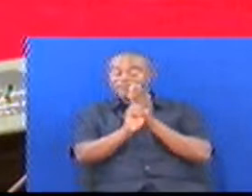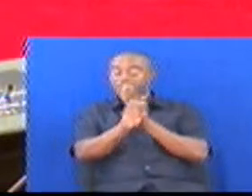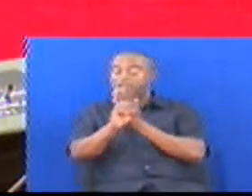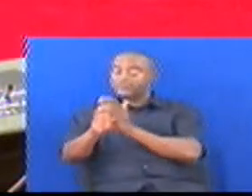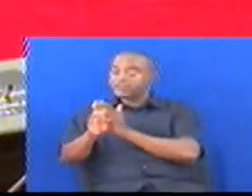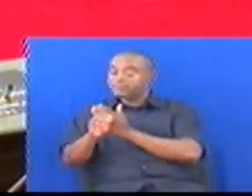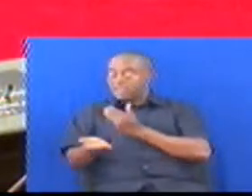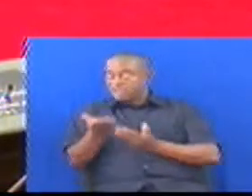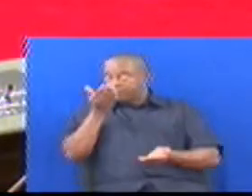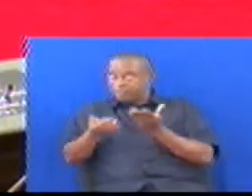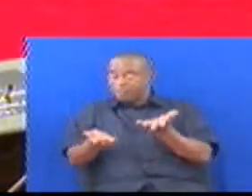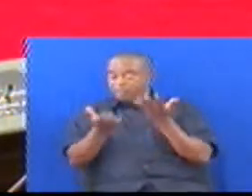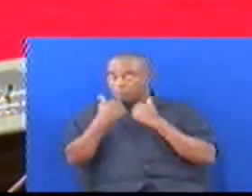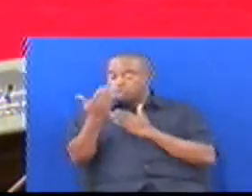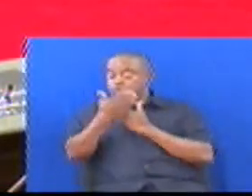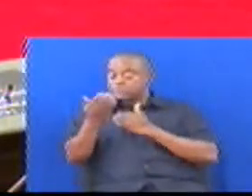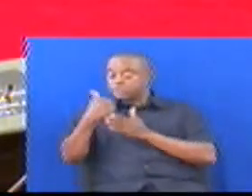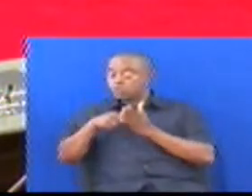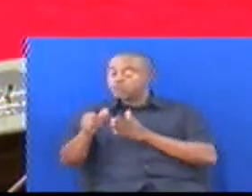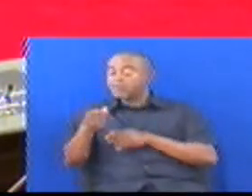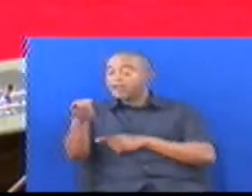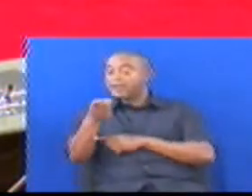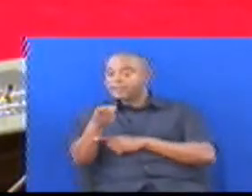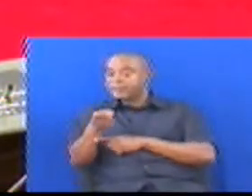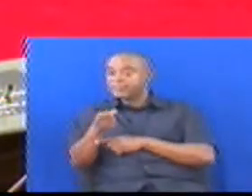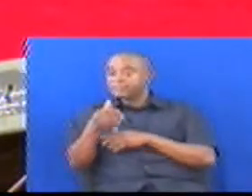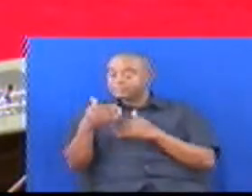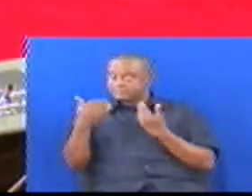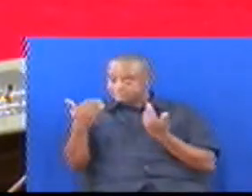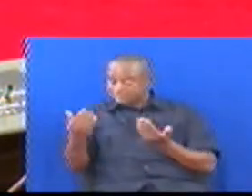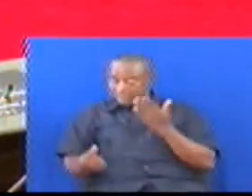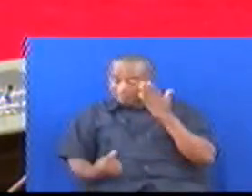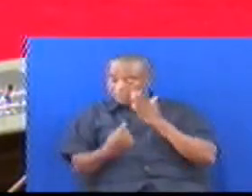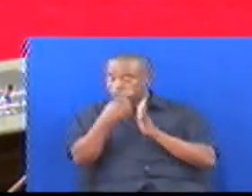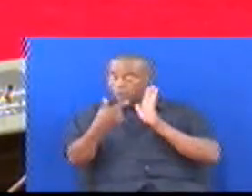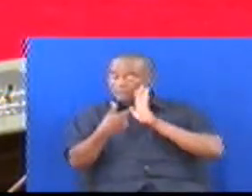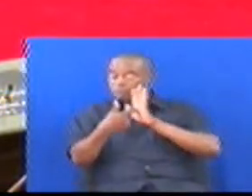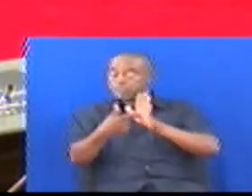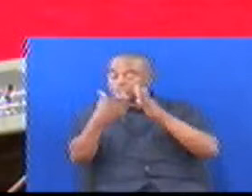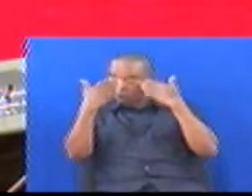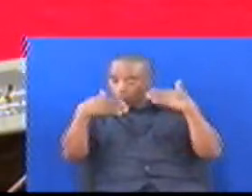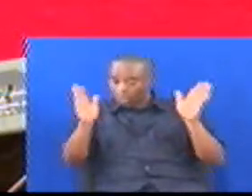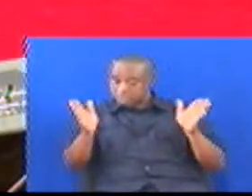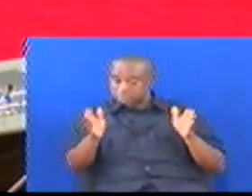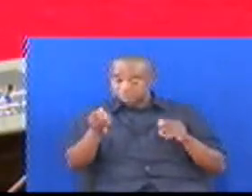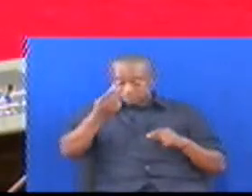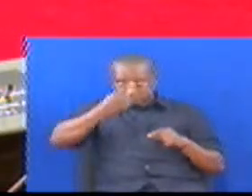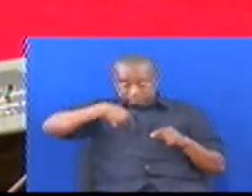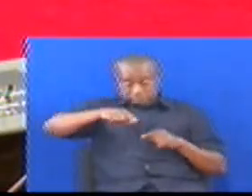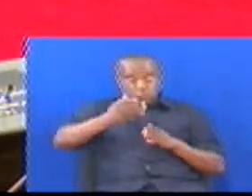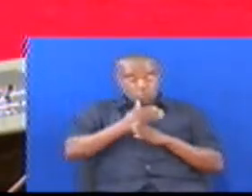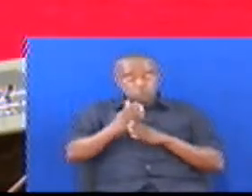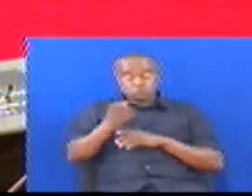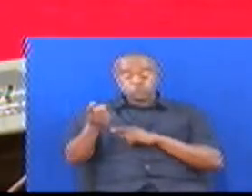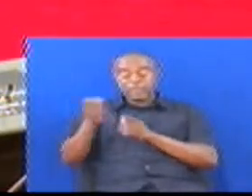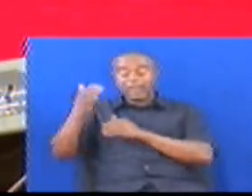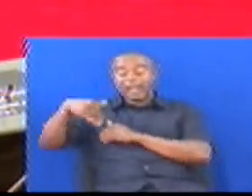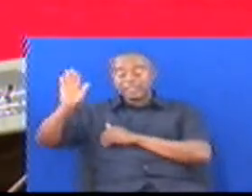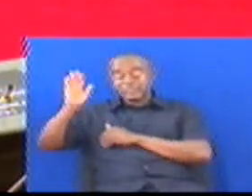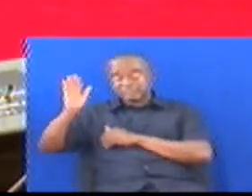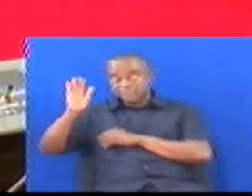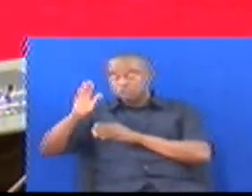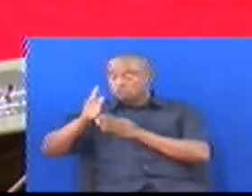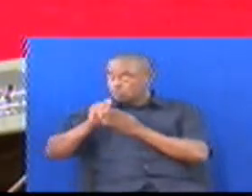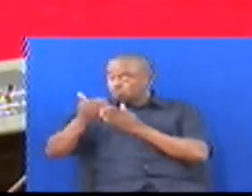vinavyopima uwezo wa nchi kulipa deni, matokeo yalibainisha kuwa uwiano wa ulipaji wa deni la nje kwa mapato ya